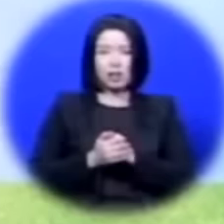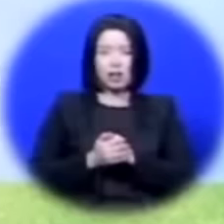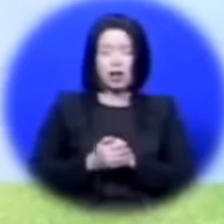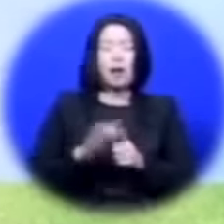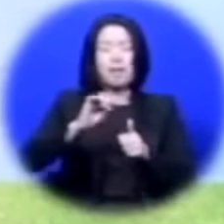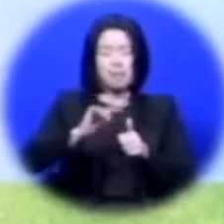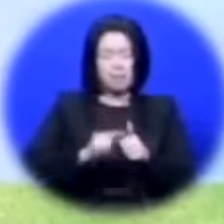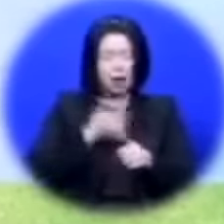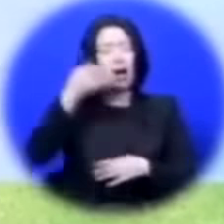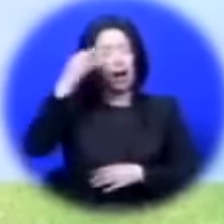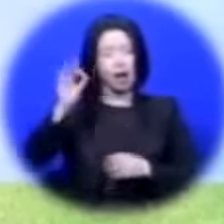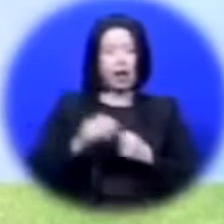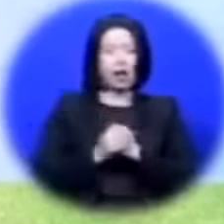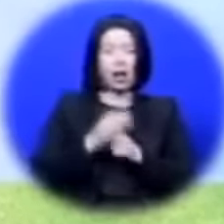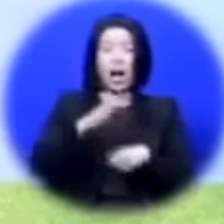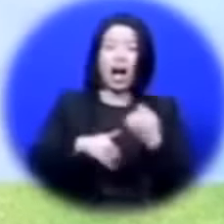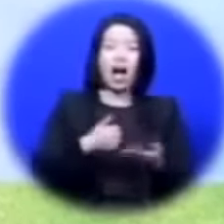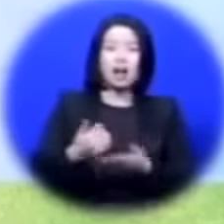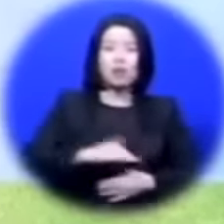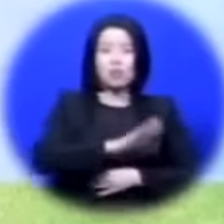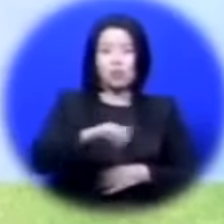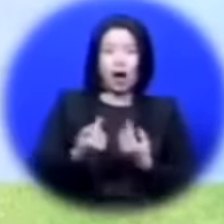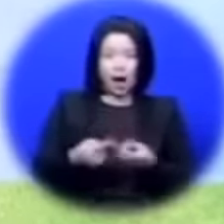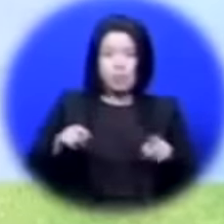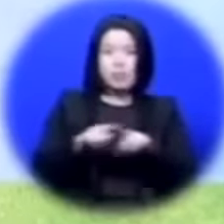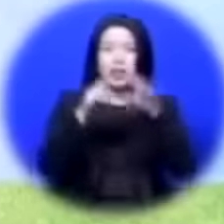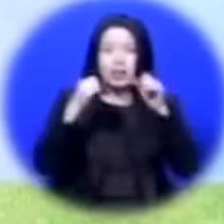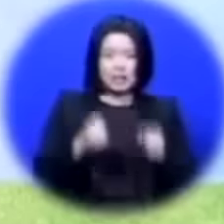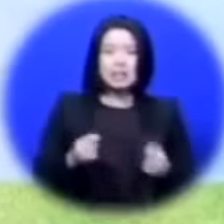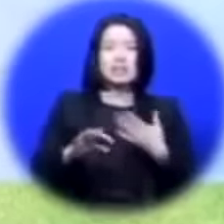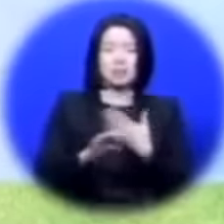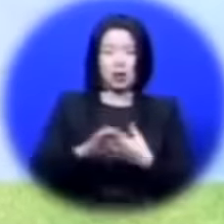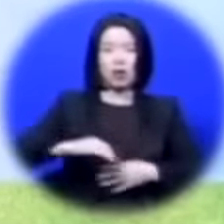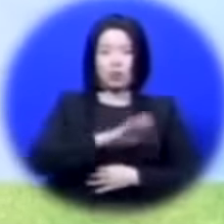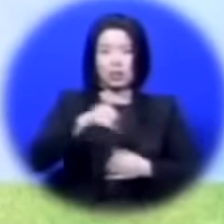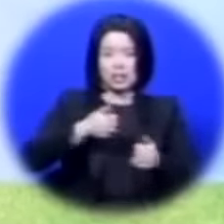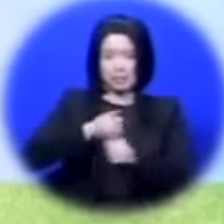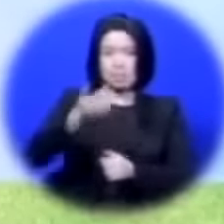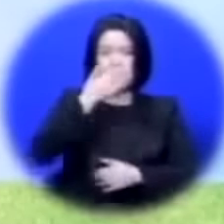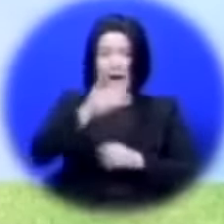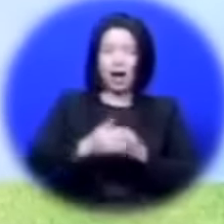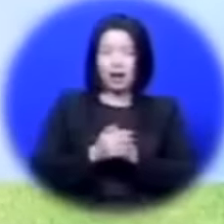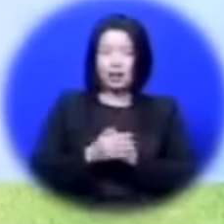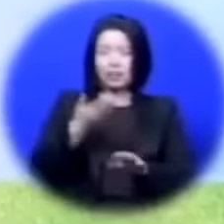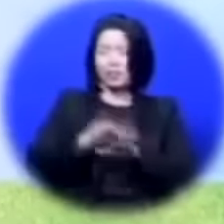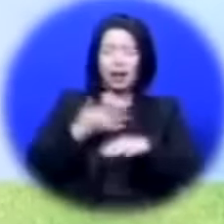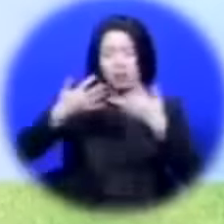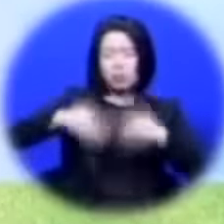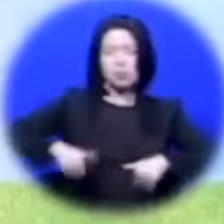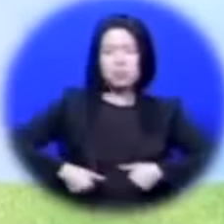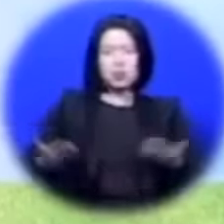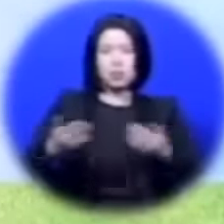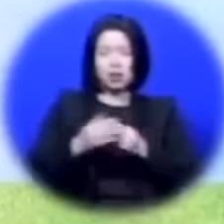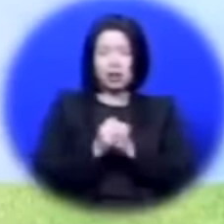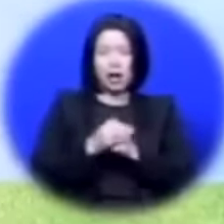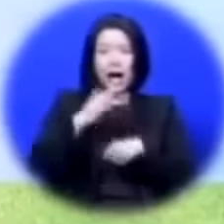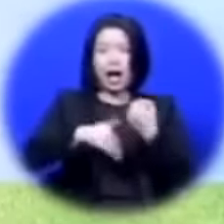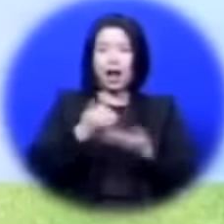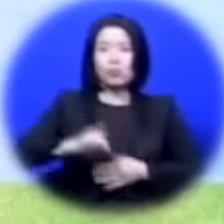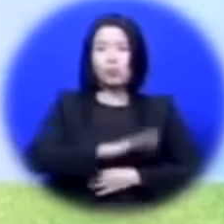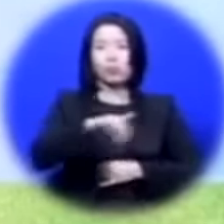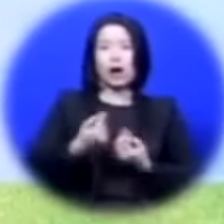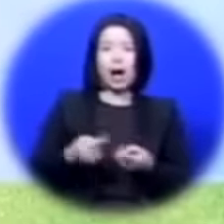비로서 깨달아요 하나님이 우리와 함께 계시면 우리가 승리를 얻을 거예요 다른 조건이 없어요 하나님이 우리와